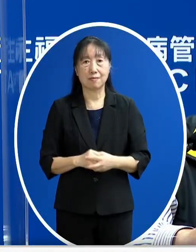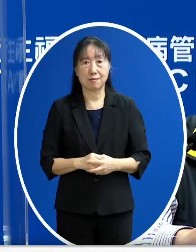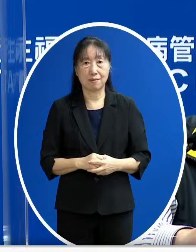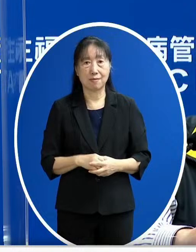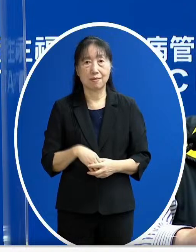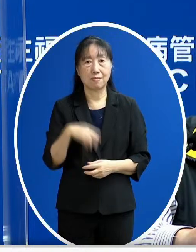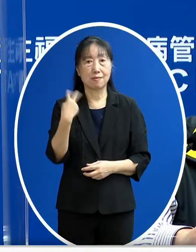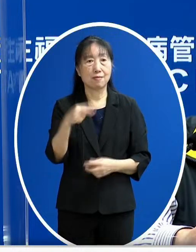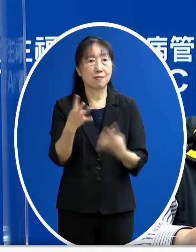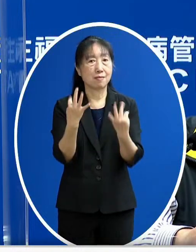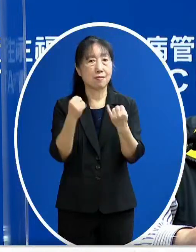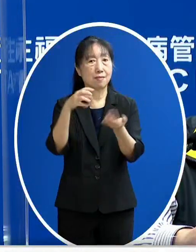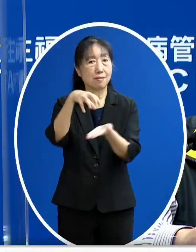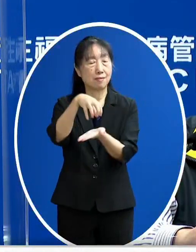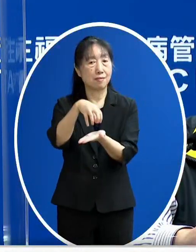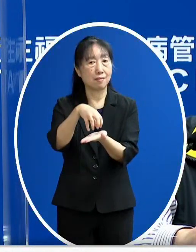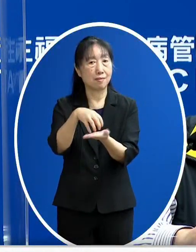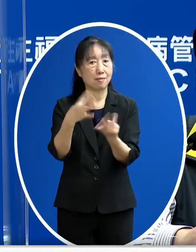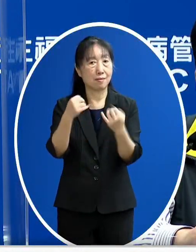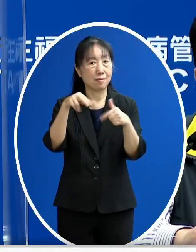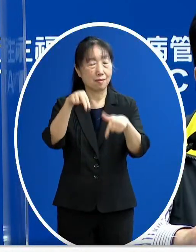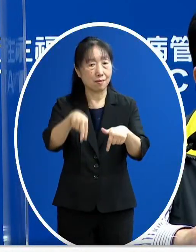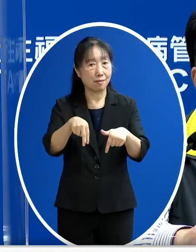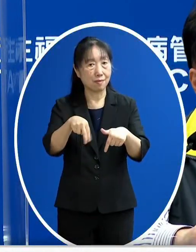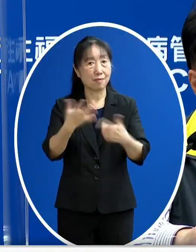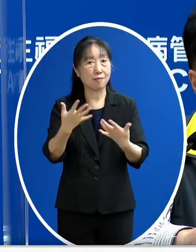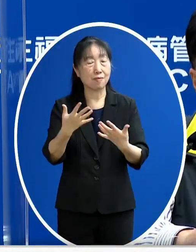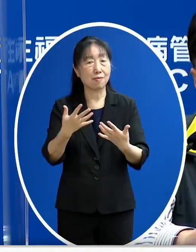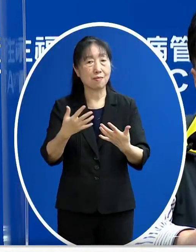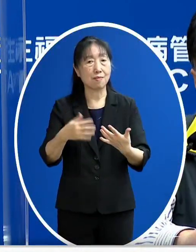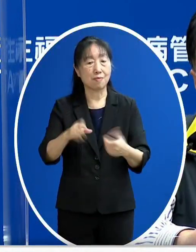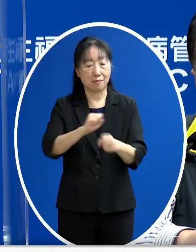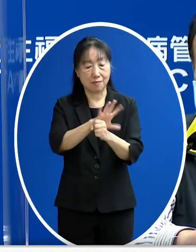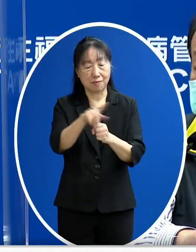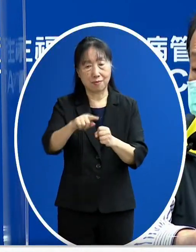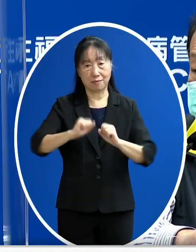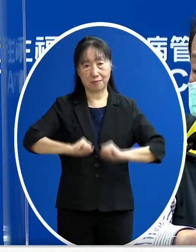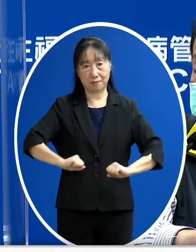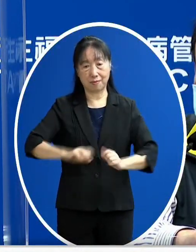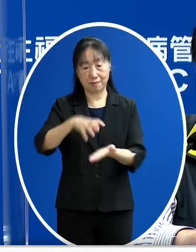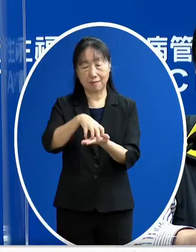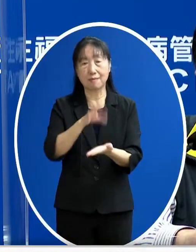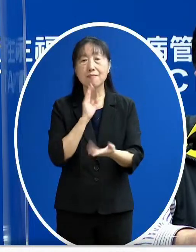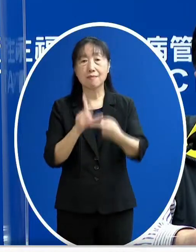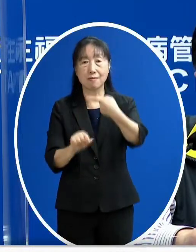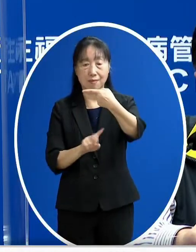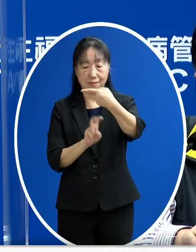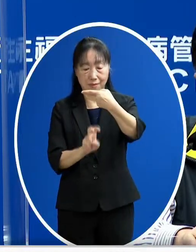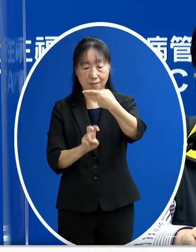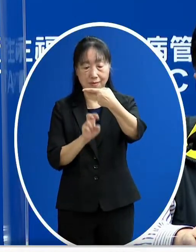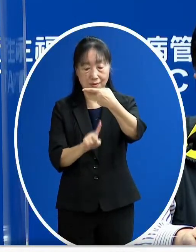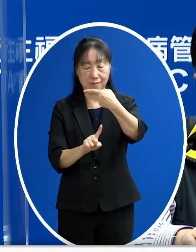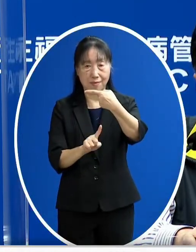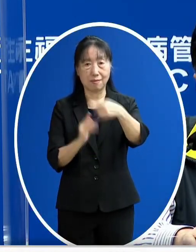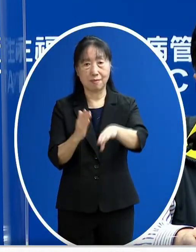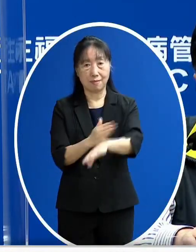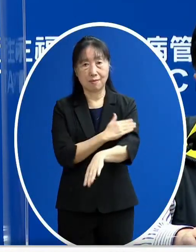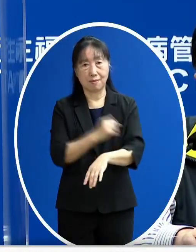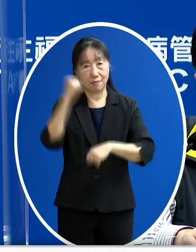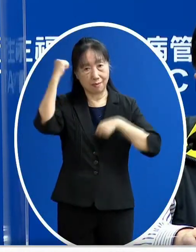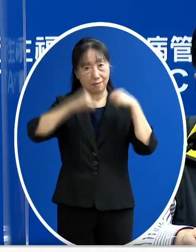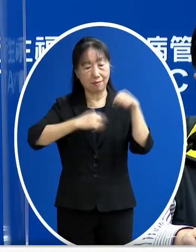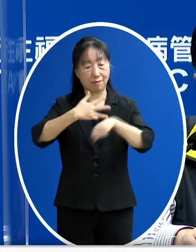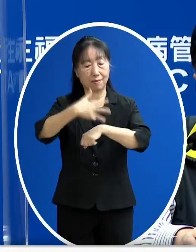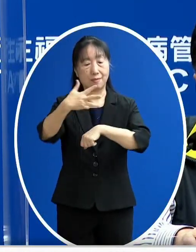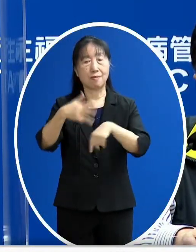在数位新冠病毒的健康证明，我们在1月21号起上午